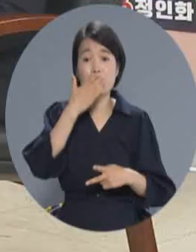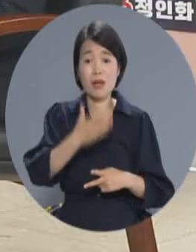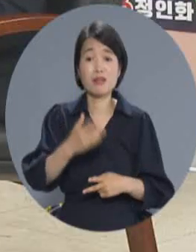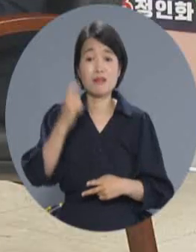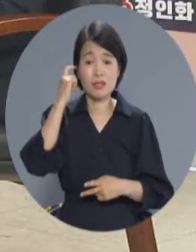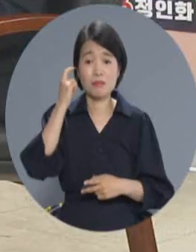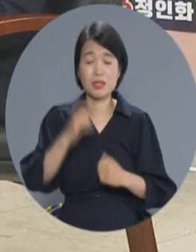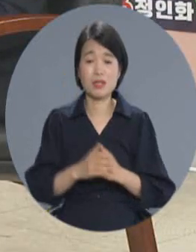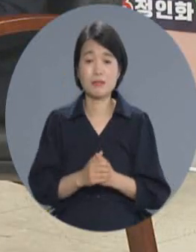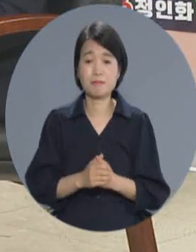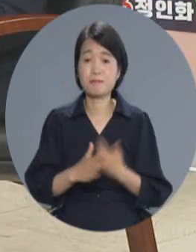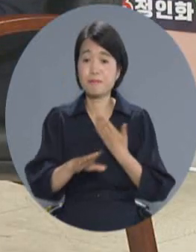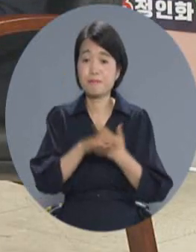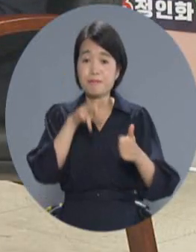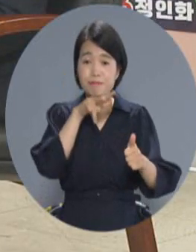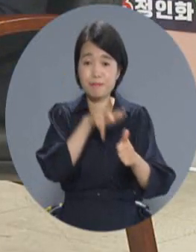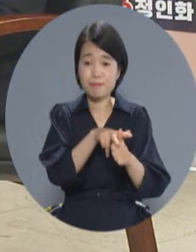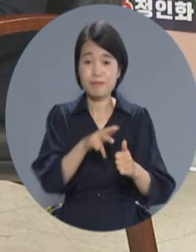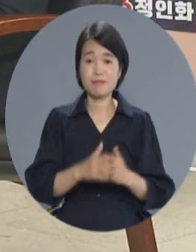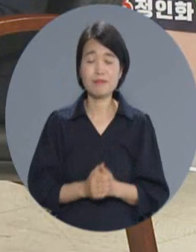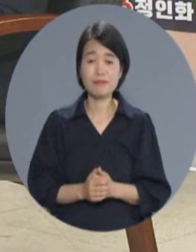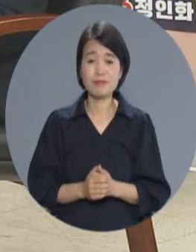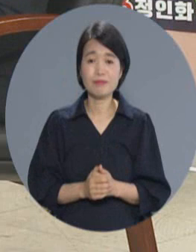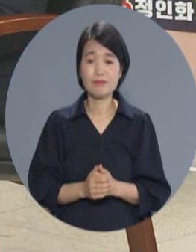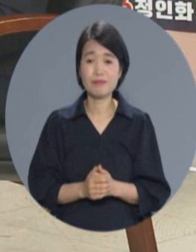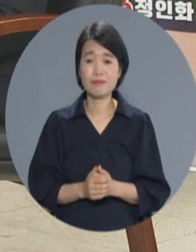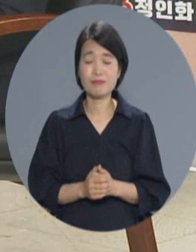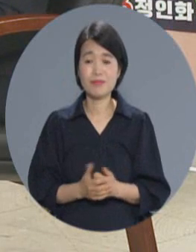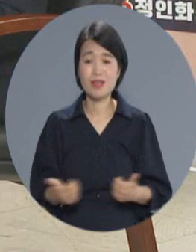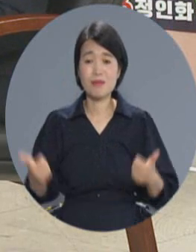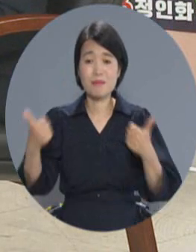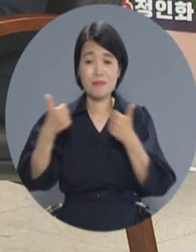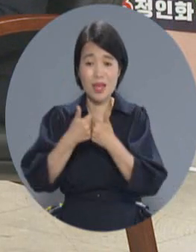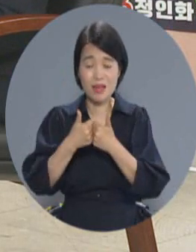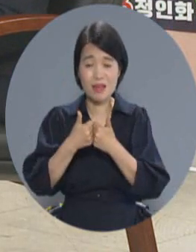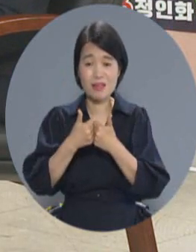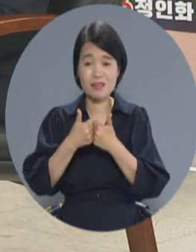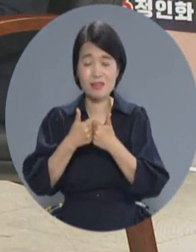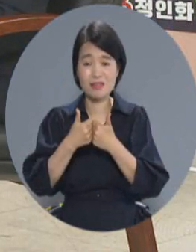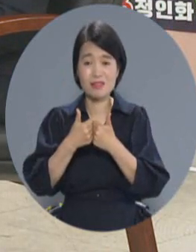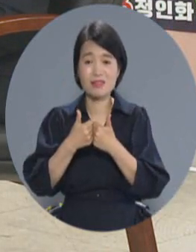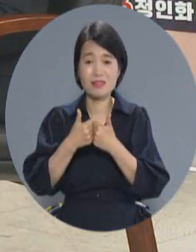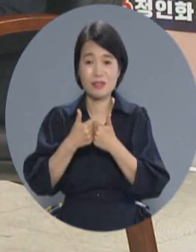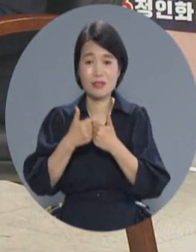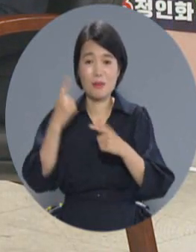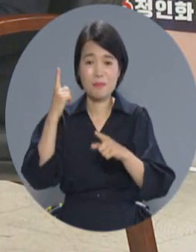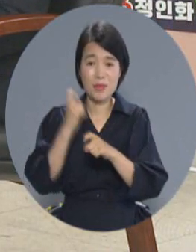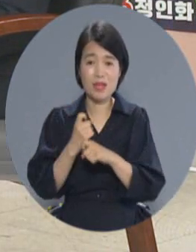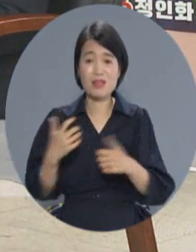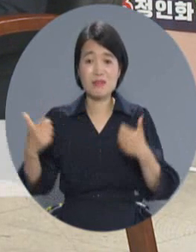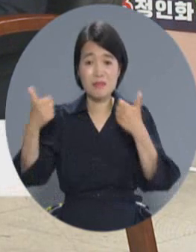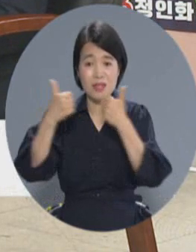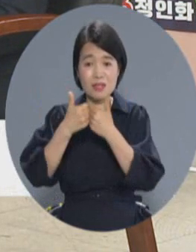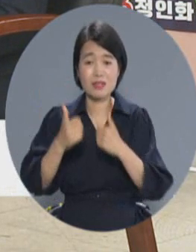합니다. 그 상대 후보도 이제 또 맞공격을 하고 있습니다. 여러 가지 면에서 우리 정 후보가